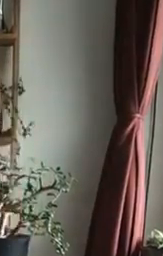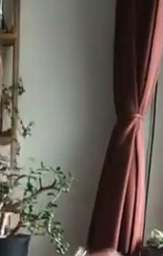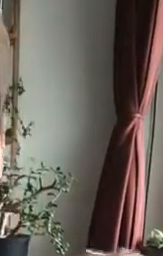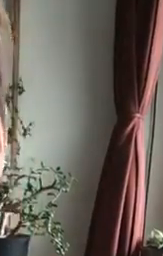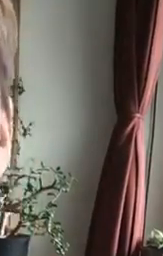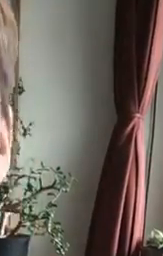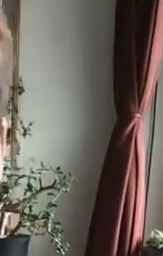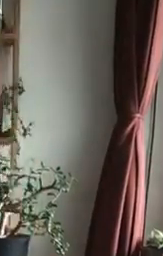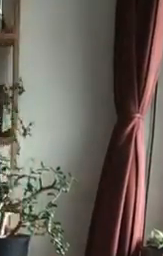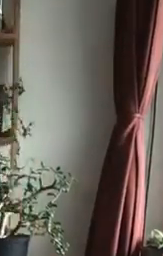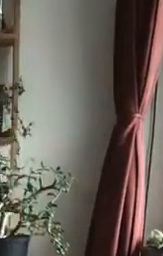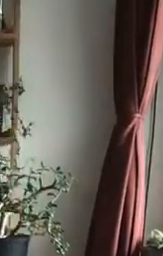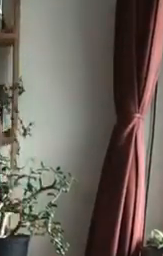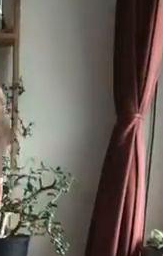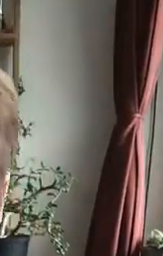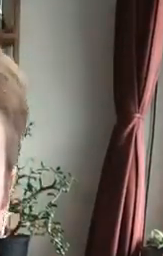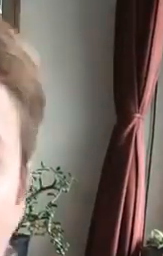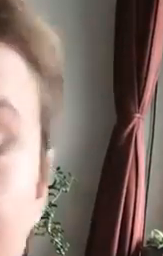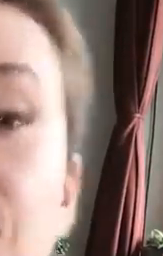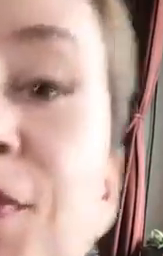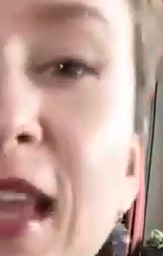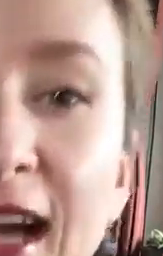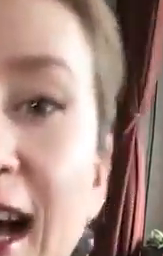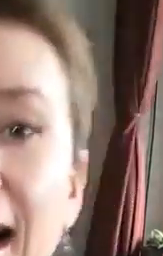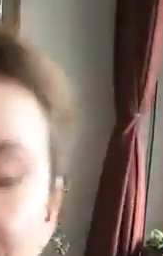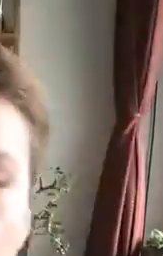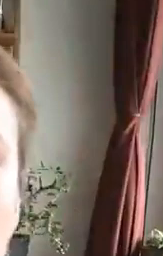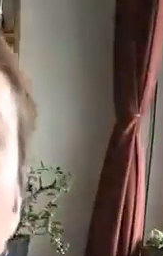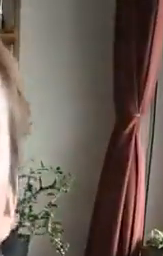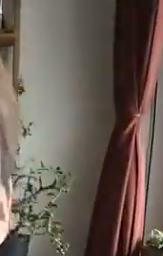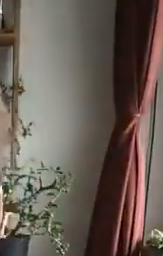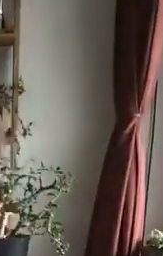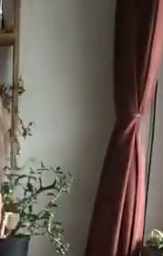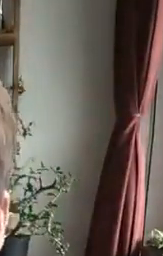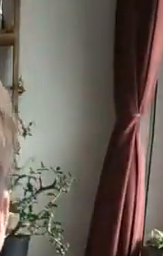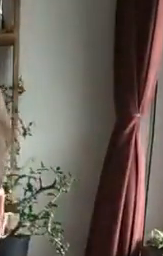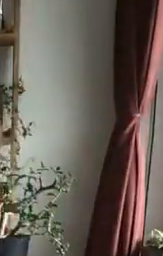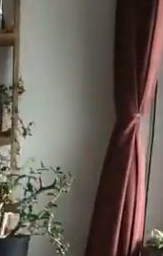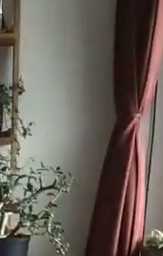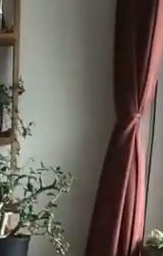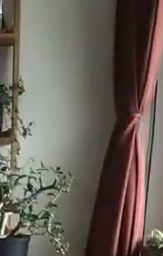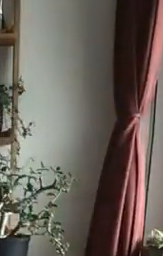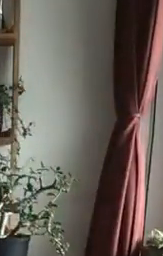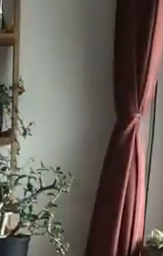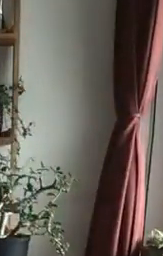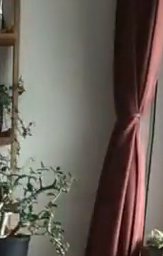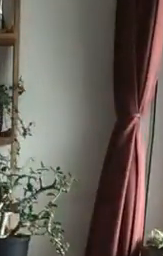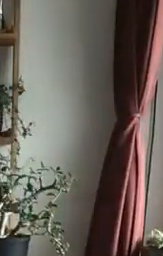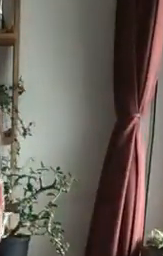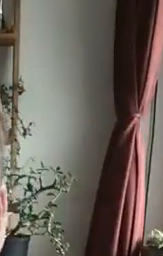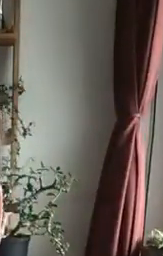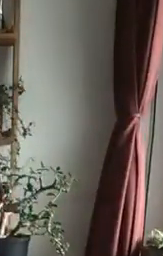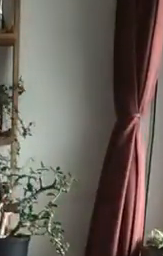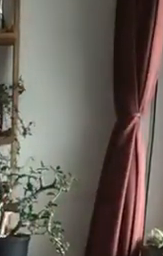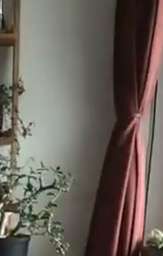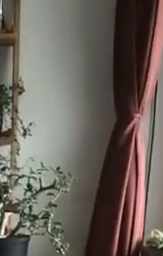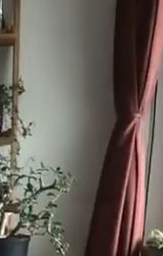здравствуйте. Давайте даем какое-то время людям, чтобы они присоединились. Так вот, я буду сегодня говорить про Эльсу